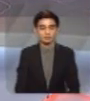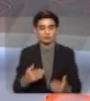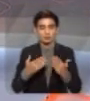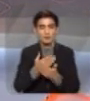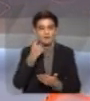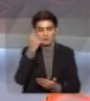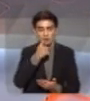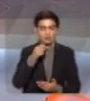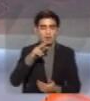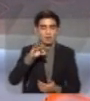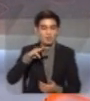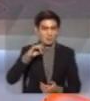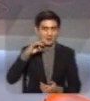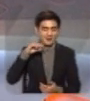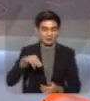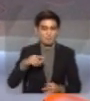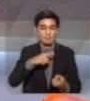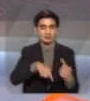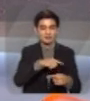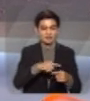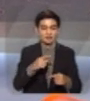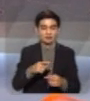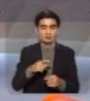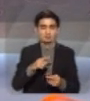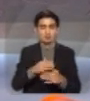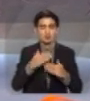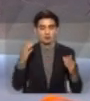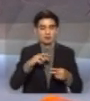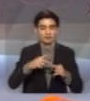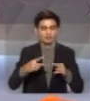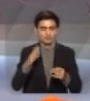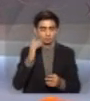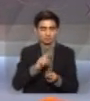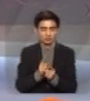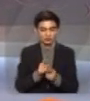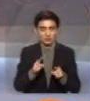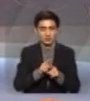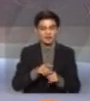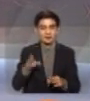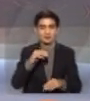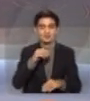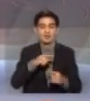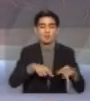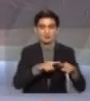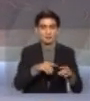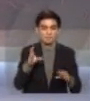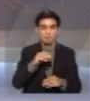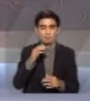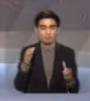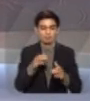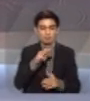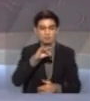Нового года ломбардный бизнес ждут большие перемены. Компании отнесут к микрофинансовым организациям. Их